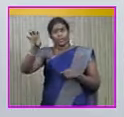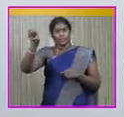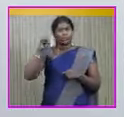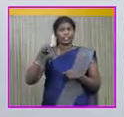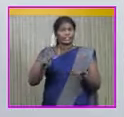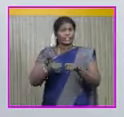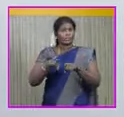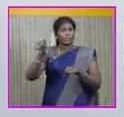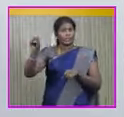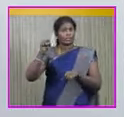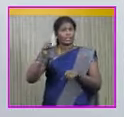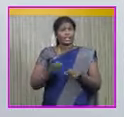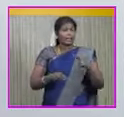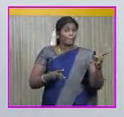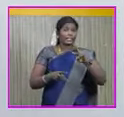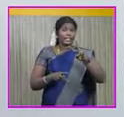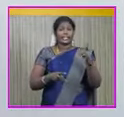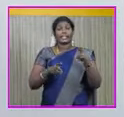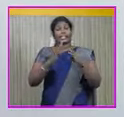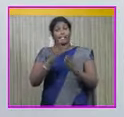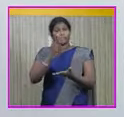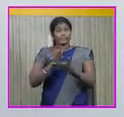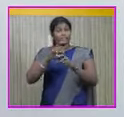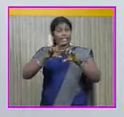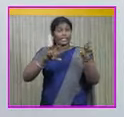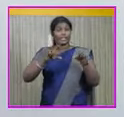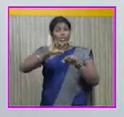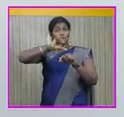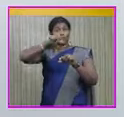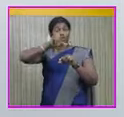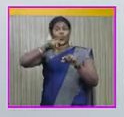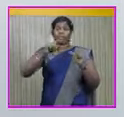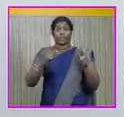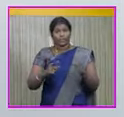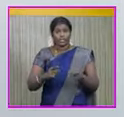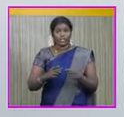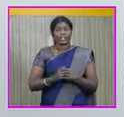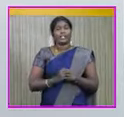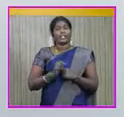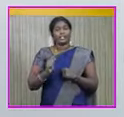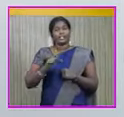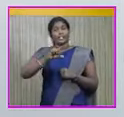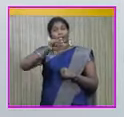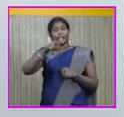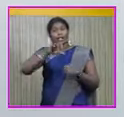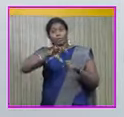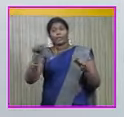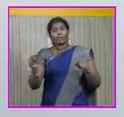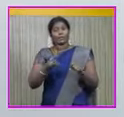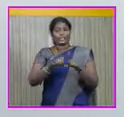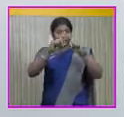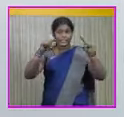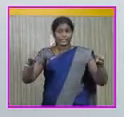இணையாகவும் மற்ற இரு பக்கங்களை வெட்டுமாறும் ஒரு கோடு வரையப்பட்டால் அக்கோடானது மற்ற இரு பக்கங்களை சம